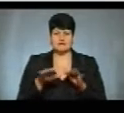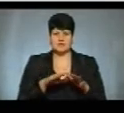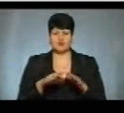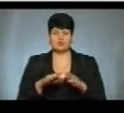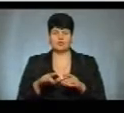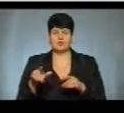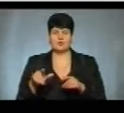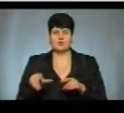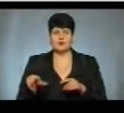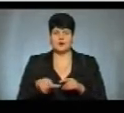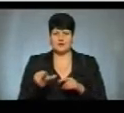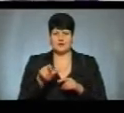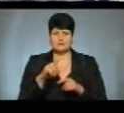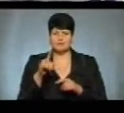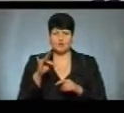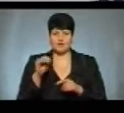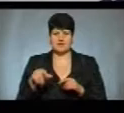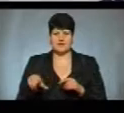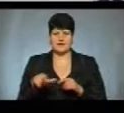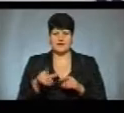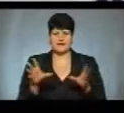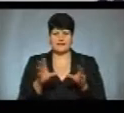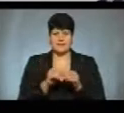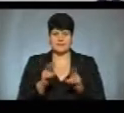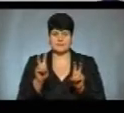з жителями Хмельниччини.